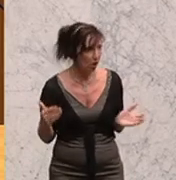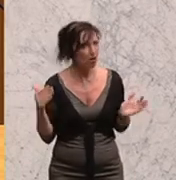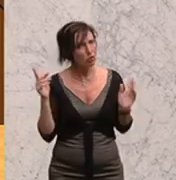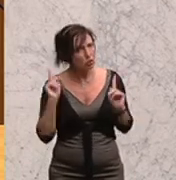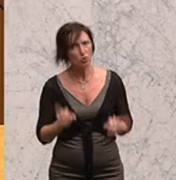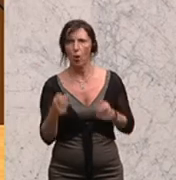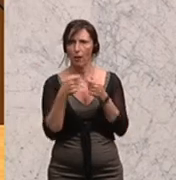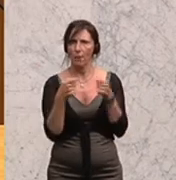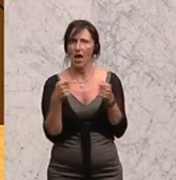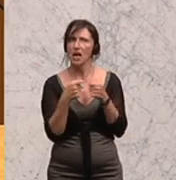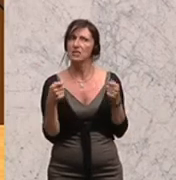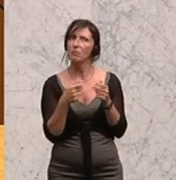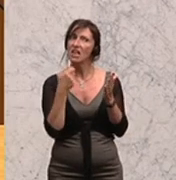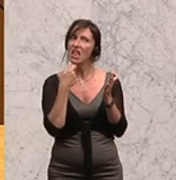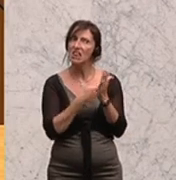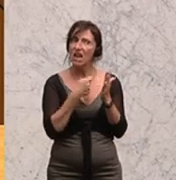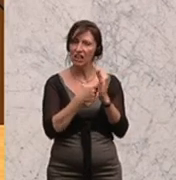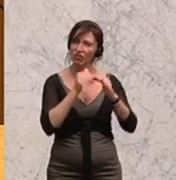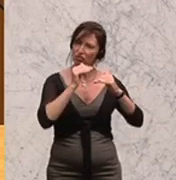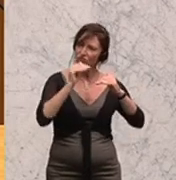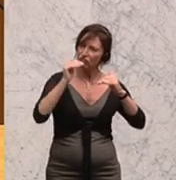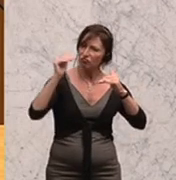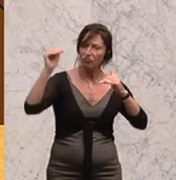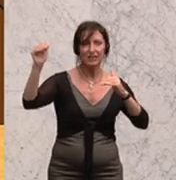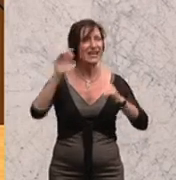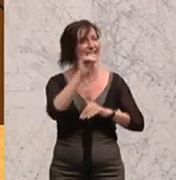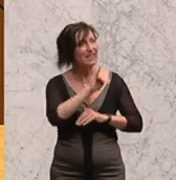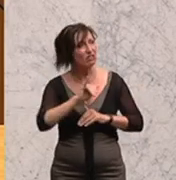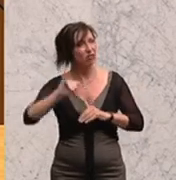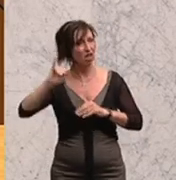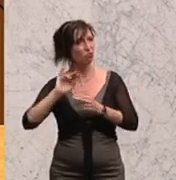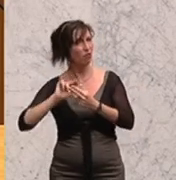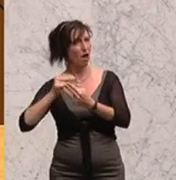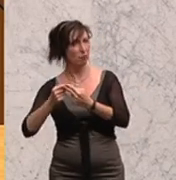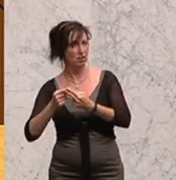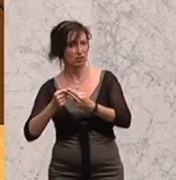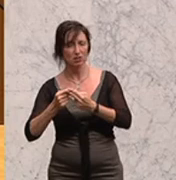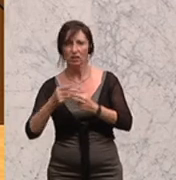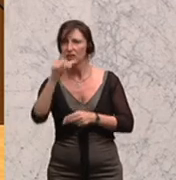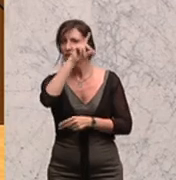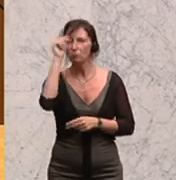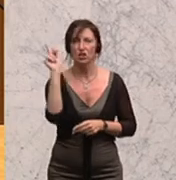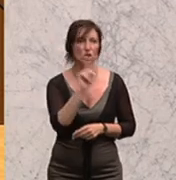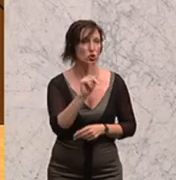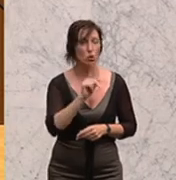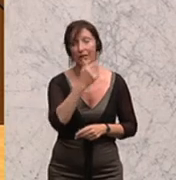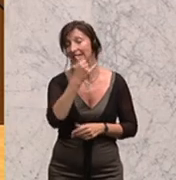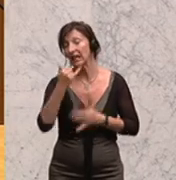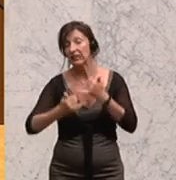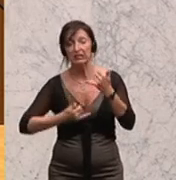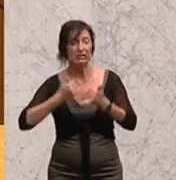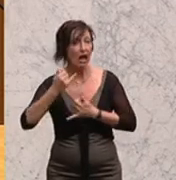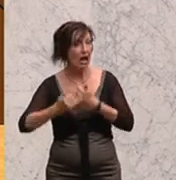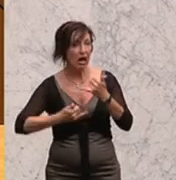dass man eben die Tarifstufen inflationsbereinigt anpasst, damit eben die Menschen nicht von Jahr zu Jahr